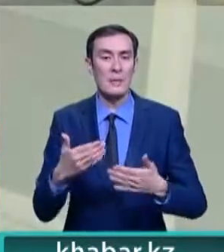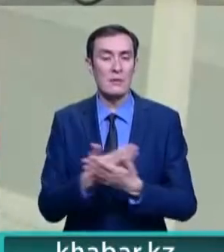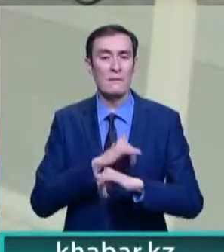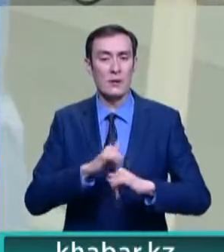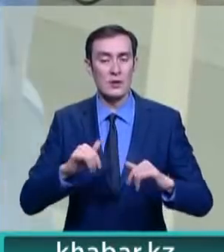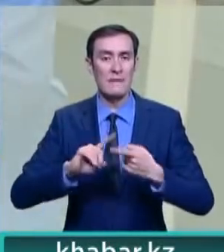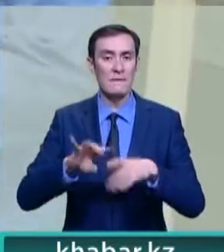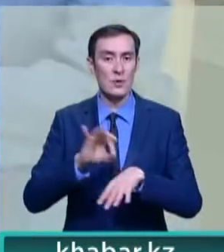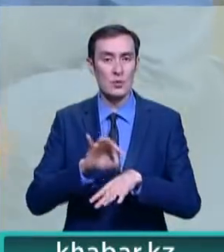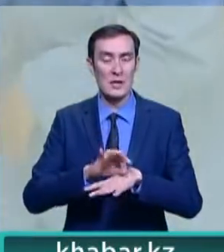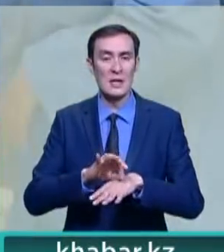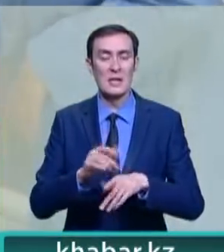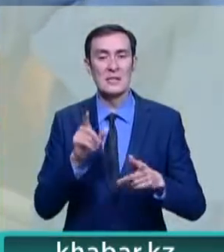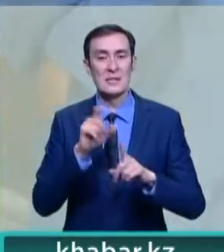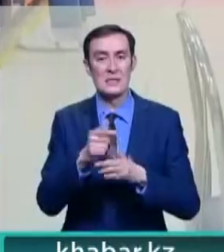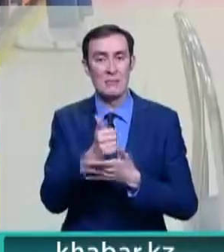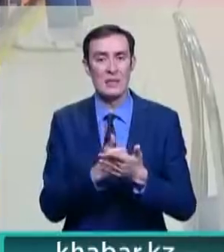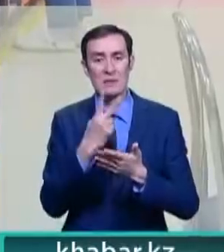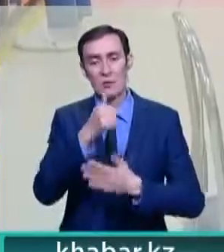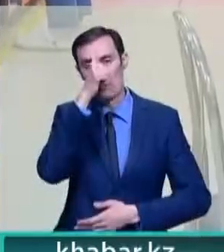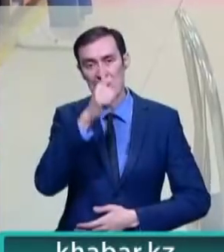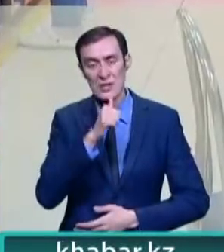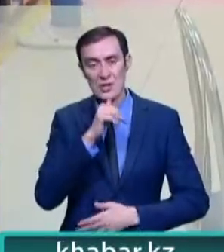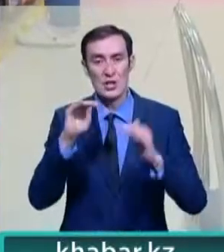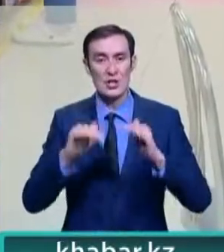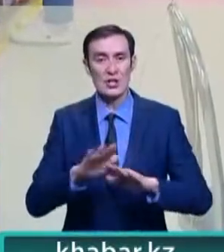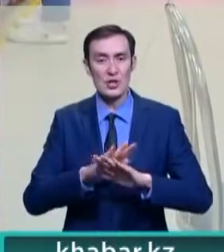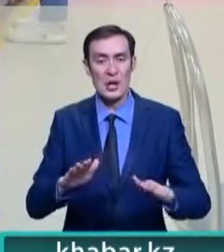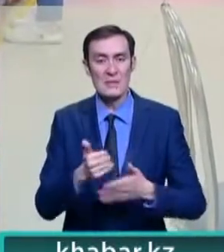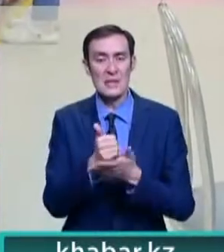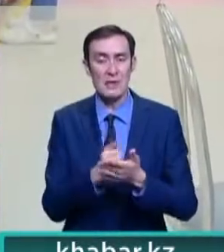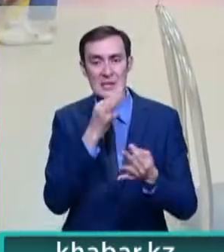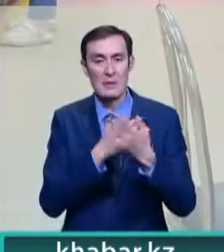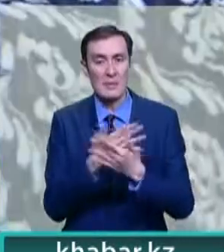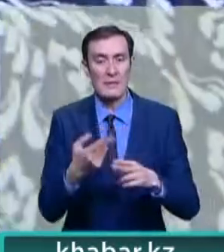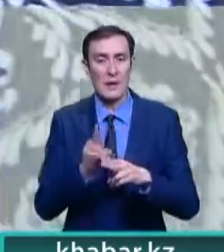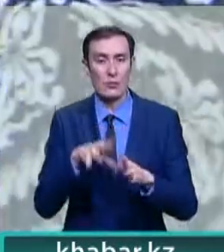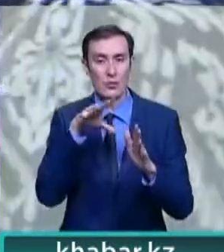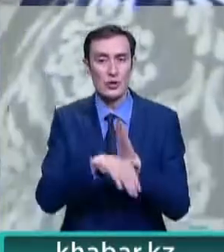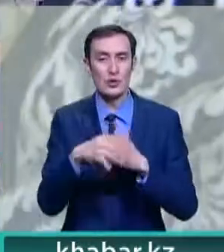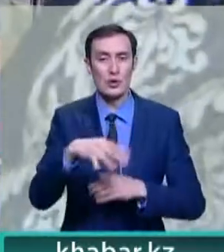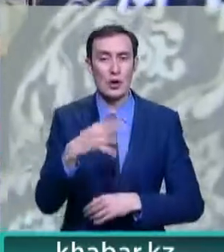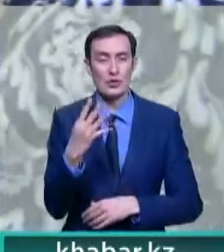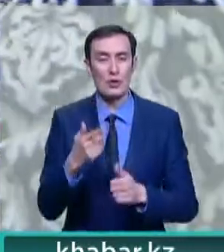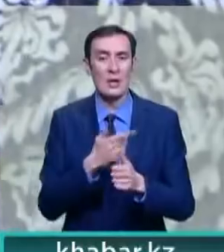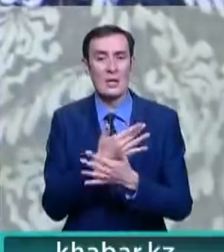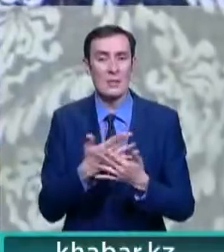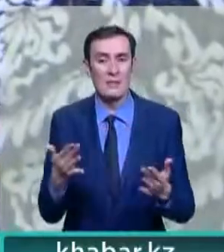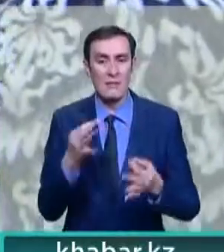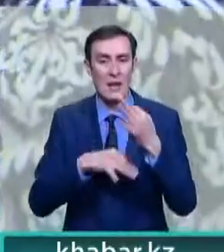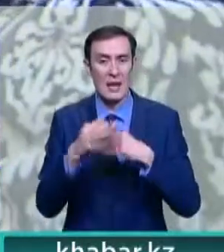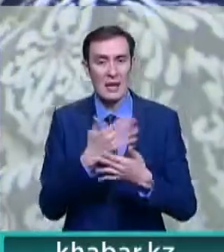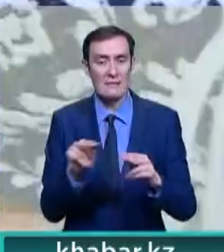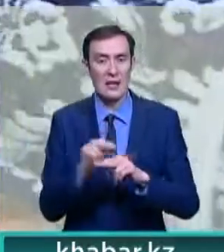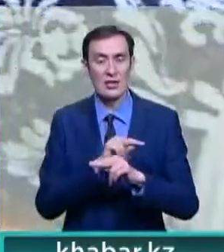волне коронавируса сформирован двухмесячный неснижаемый запас препаратов, который состоит из 44 наименований лекарств